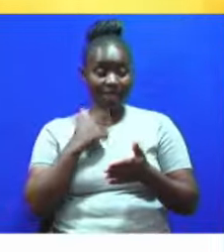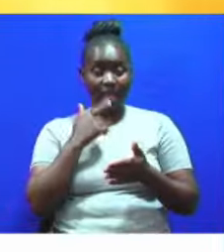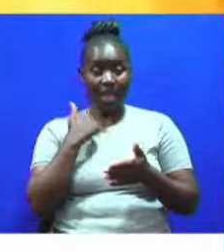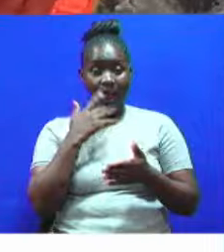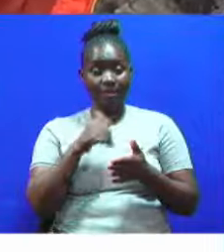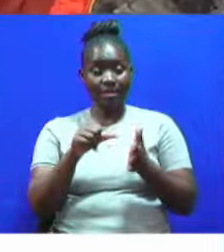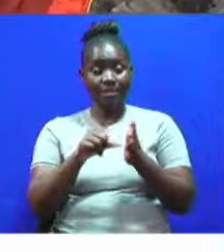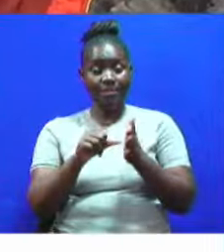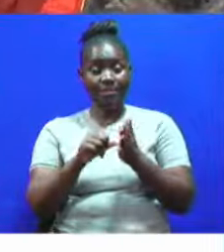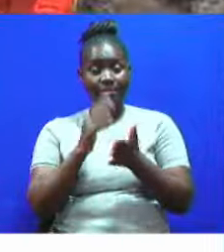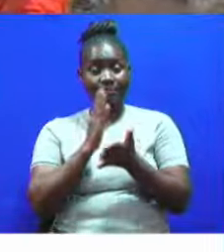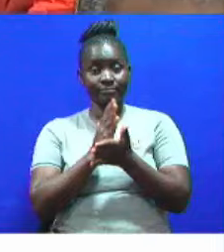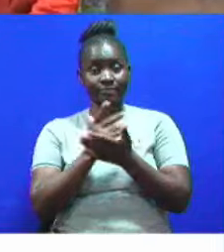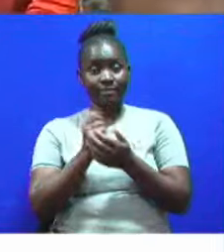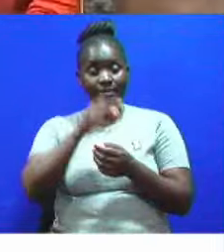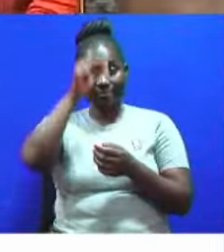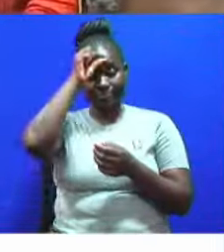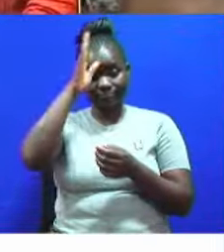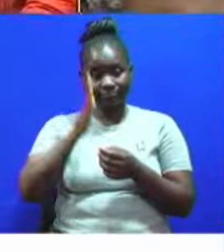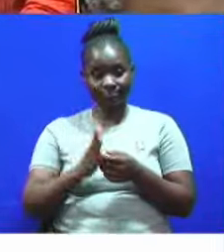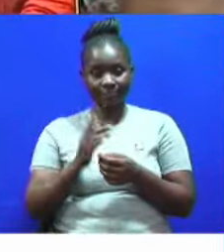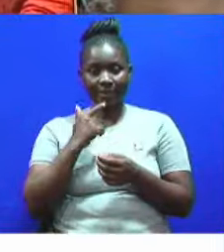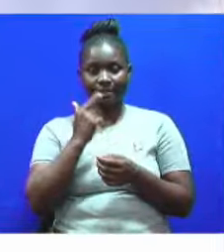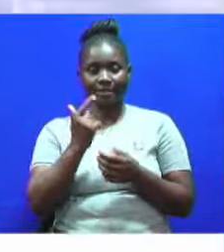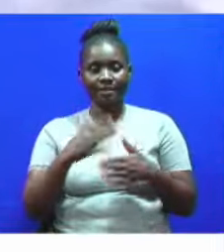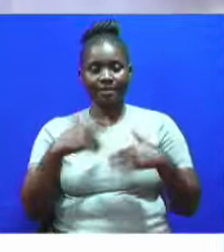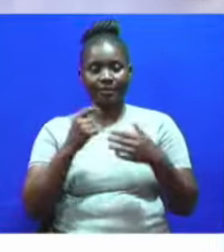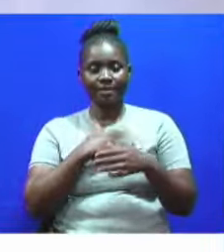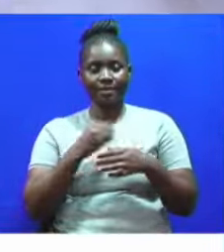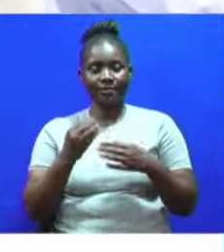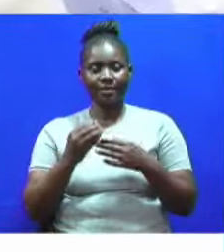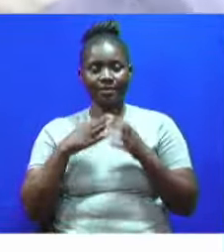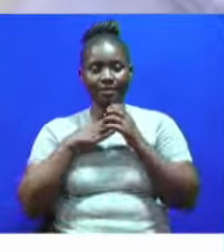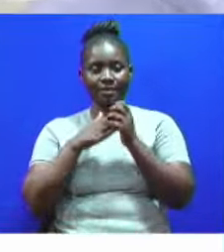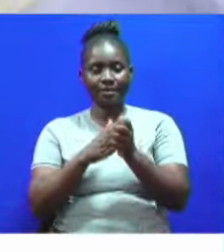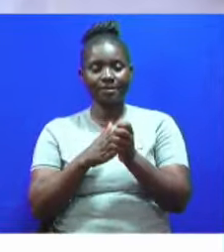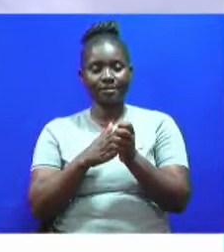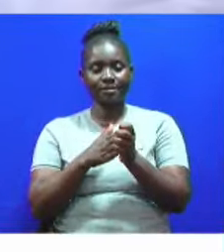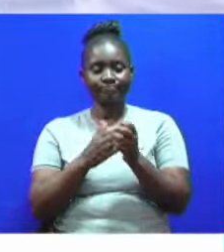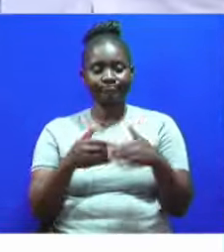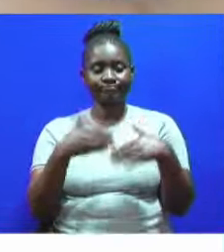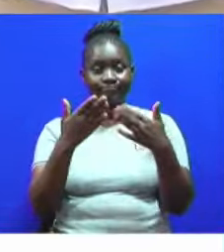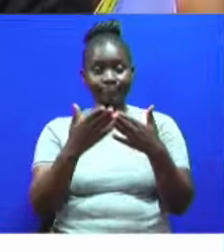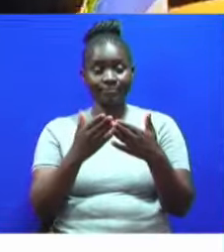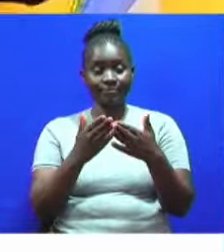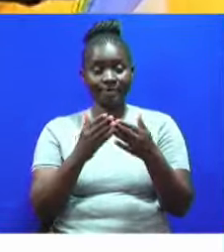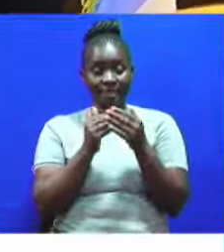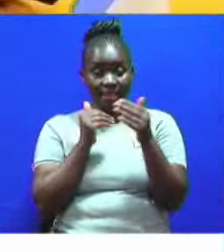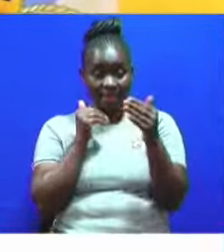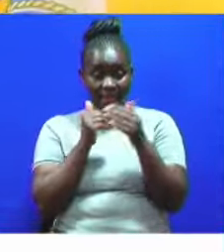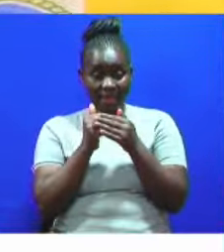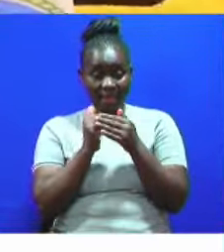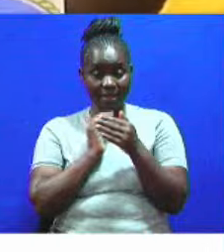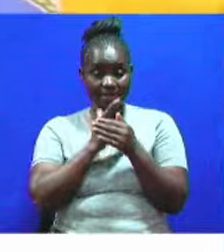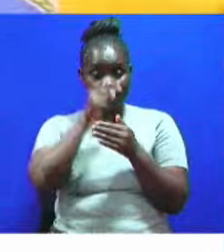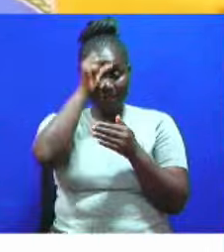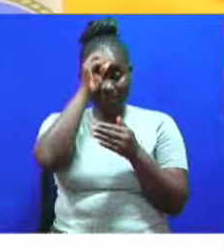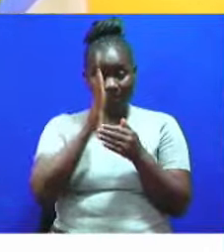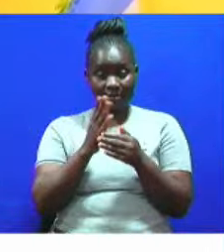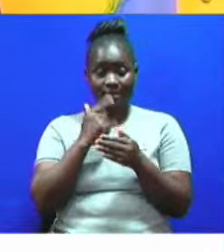egati yabarai amonomu governor ni goba sokia na kugania abarai babo we sokia na kumoika ange omo governor